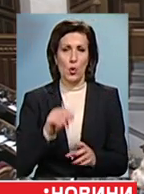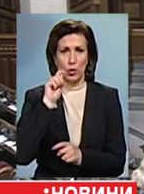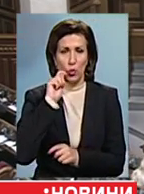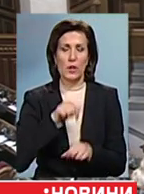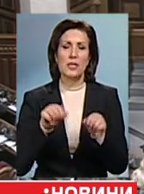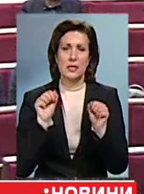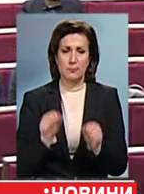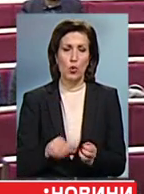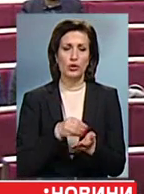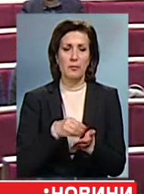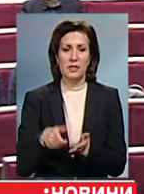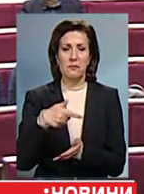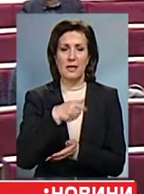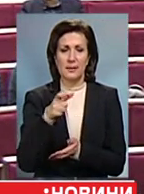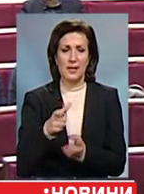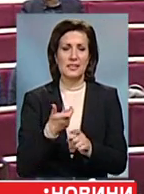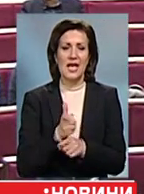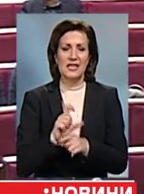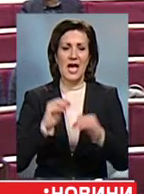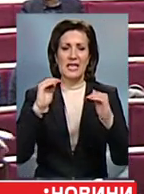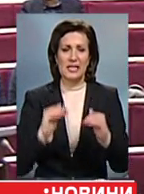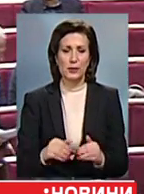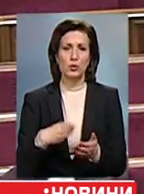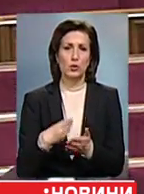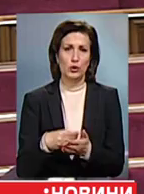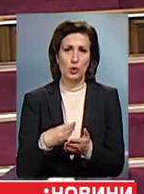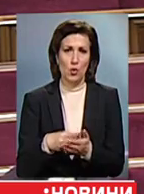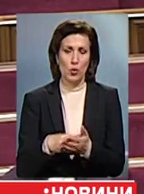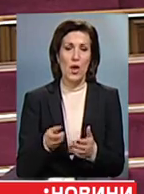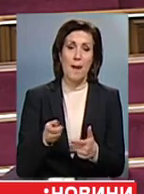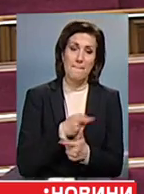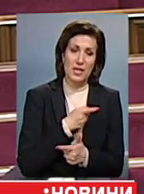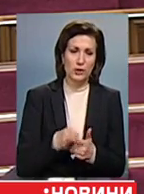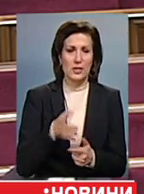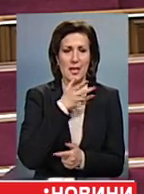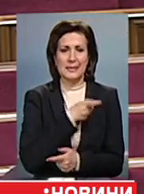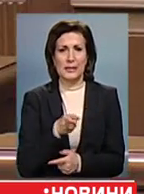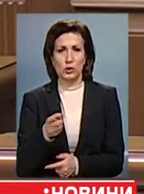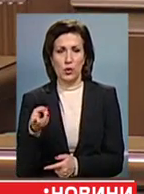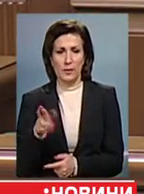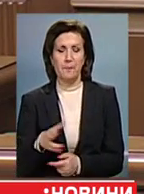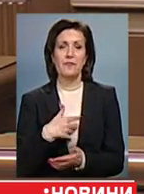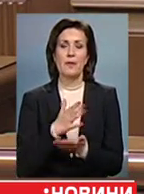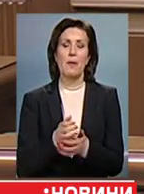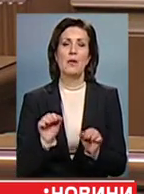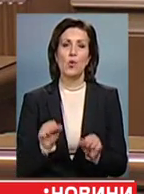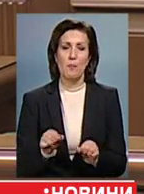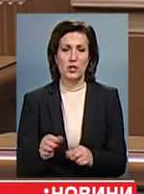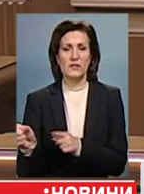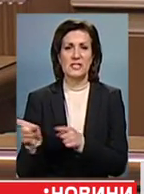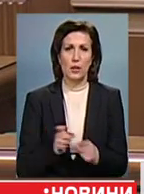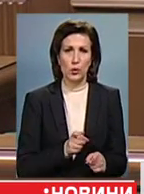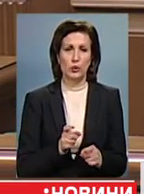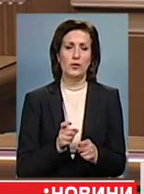Україна зможе придбати газ за найнижчою ціною в міжсезоння. Ми маємо можливість залучити